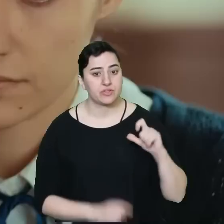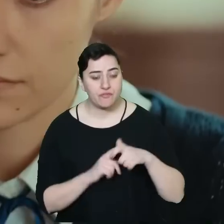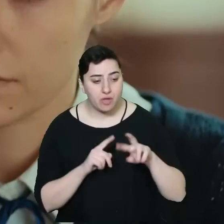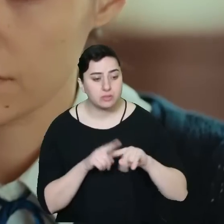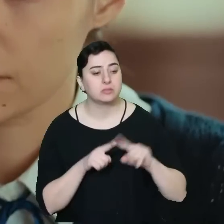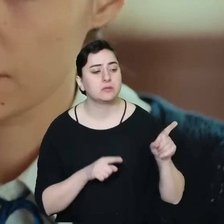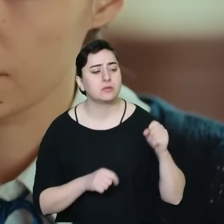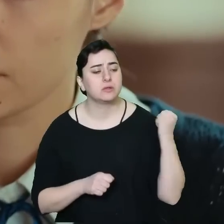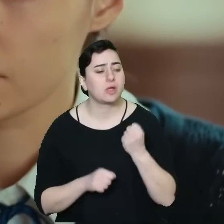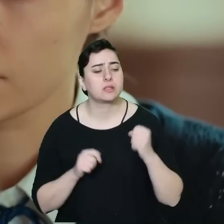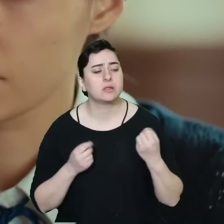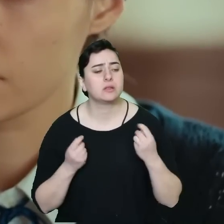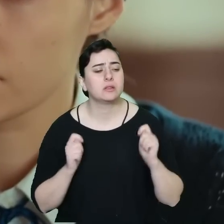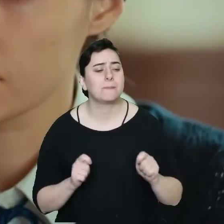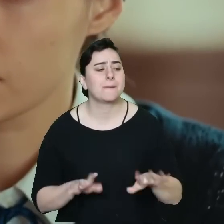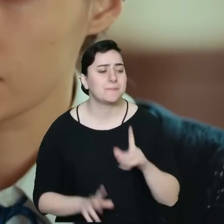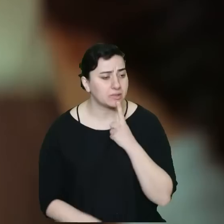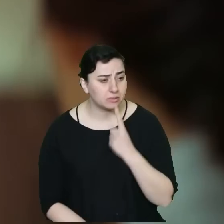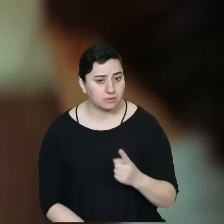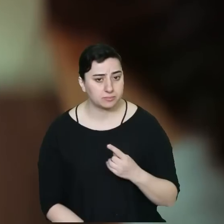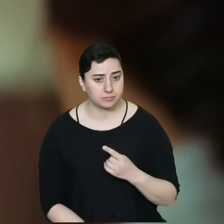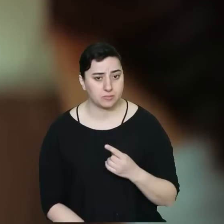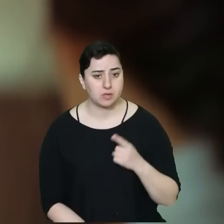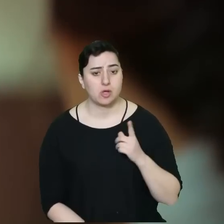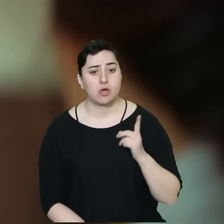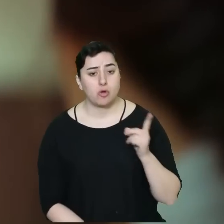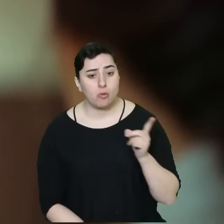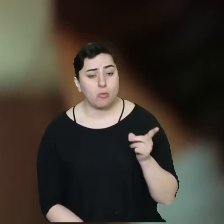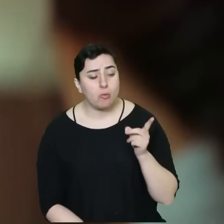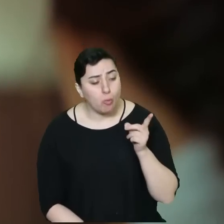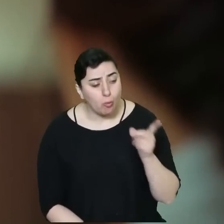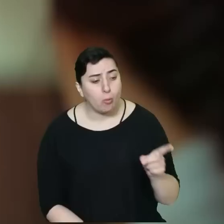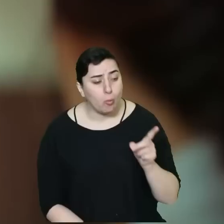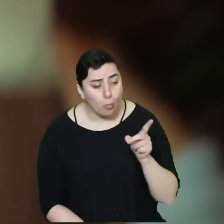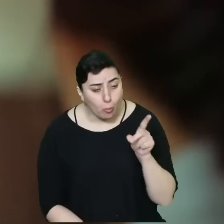Cevat katil değil dedim. O